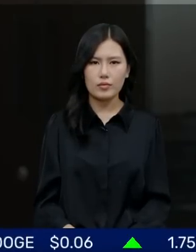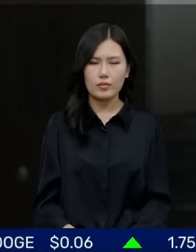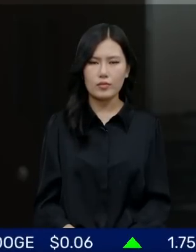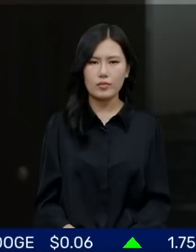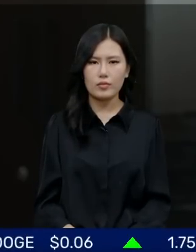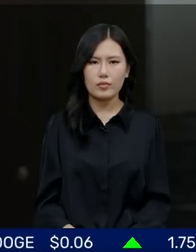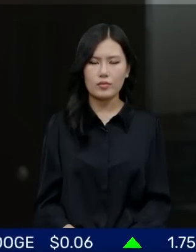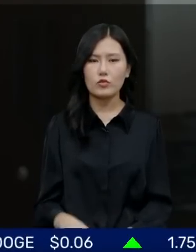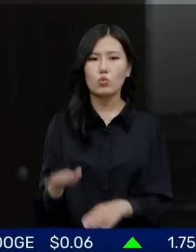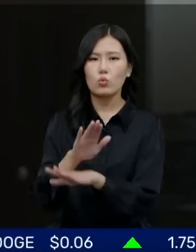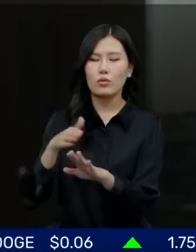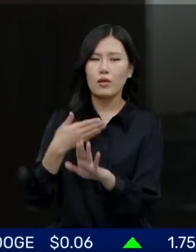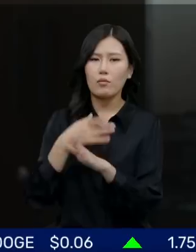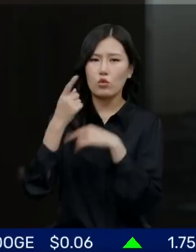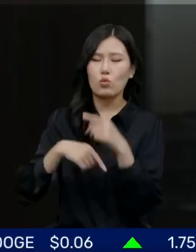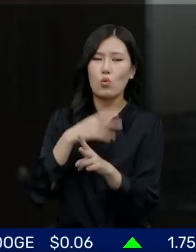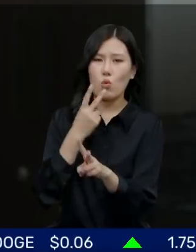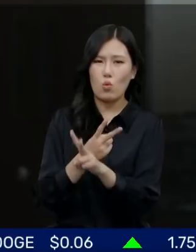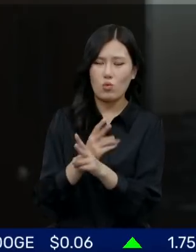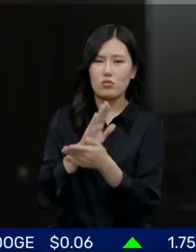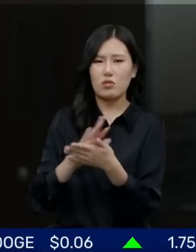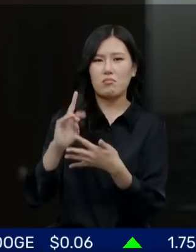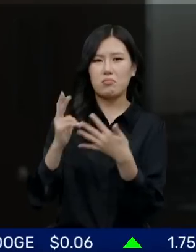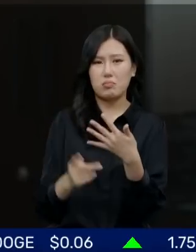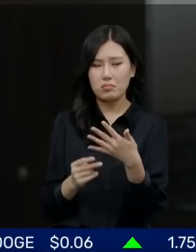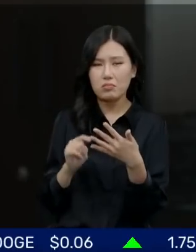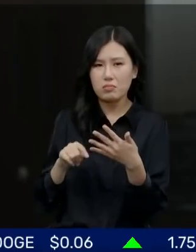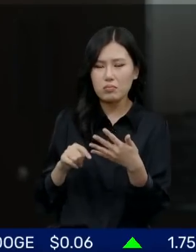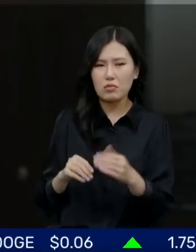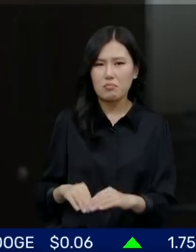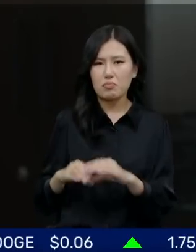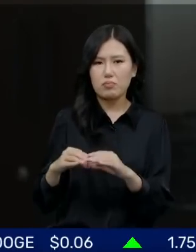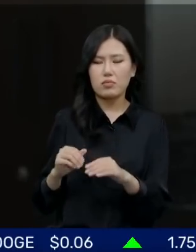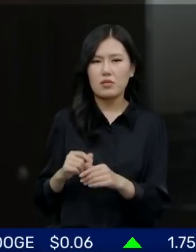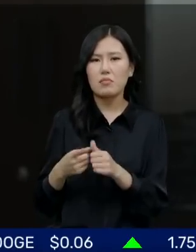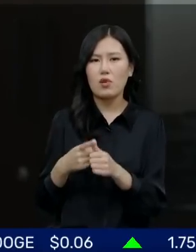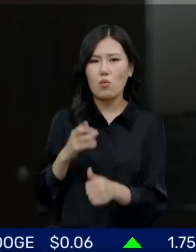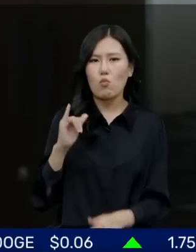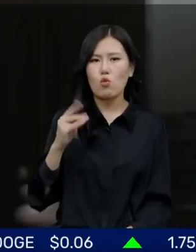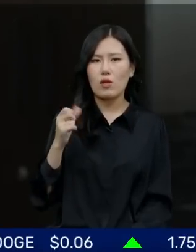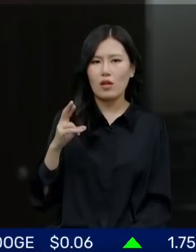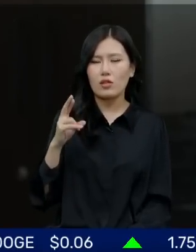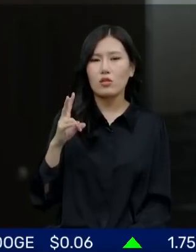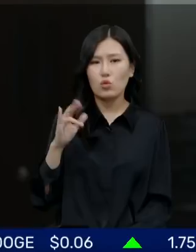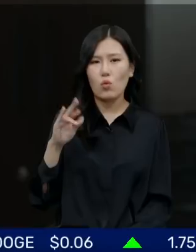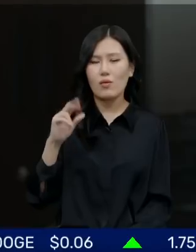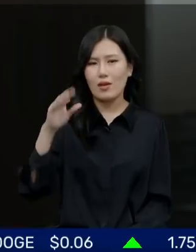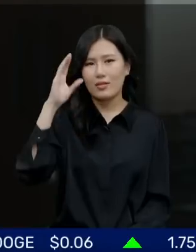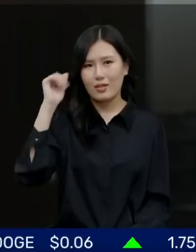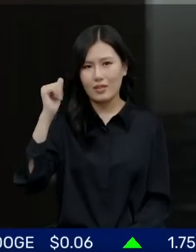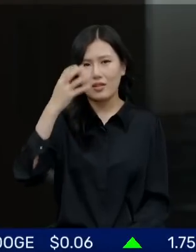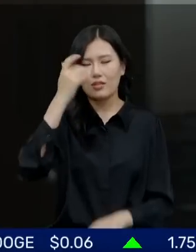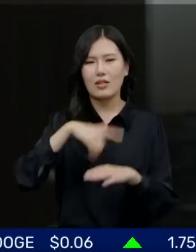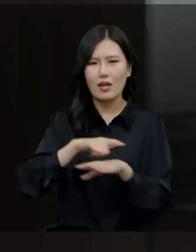Хүүхэд хамгааллын тухай хуулийн шинжилсэн найруулгыг булган туяа сайд засгийн газрын хэрэг эрхлэх газрын дэд дарга солонго нар хөгжлийн байгууллагуудад